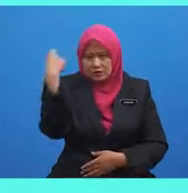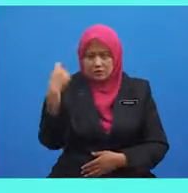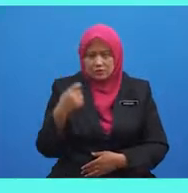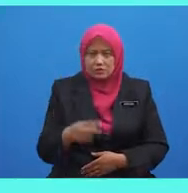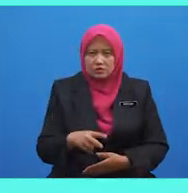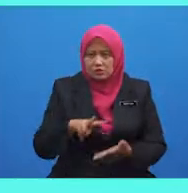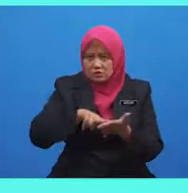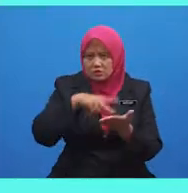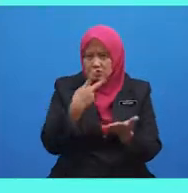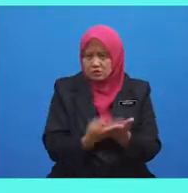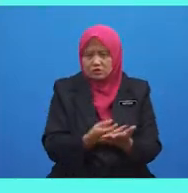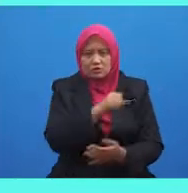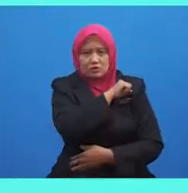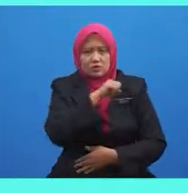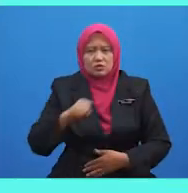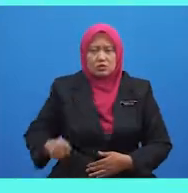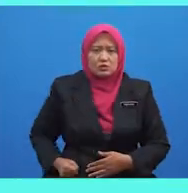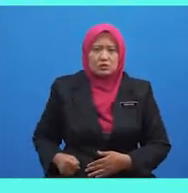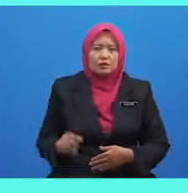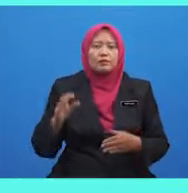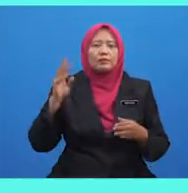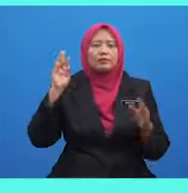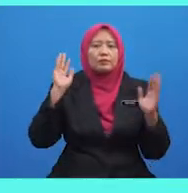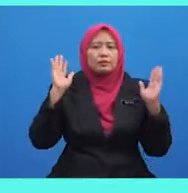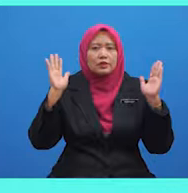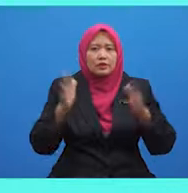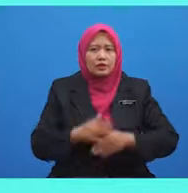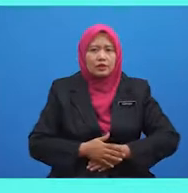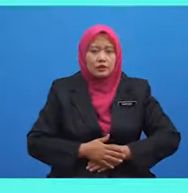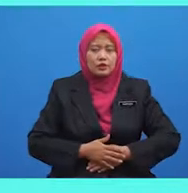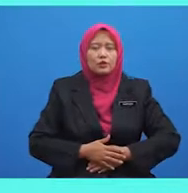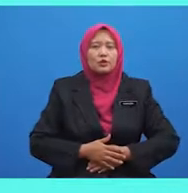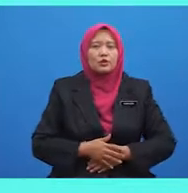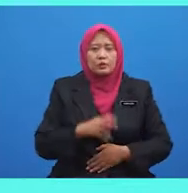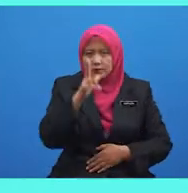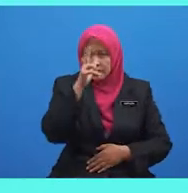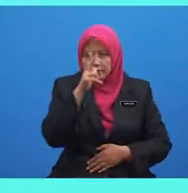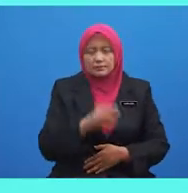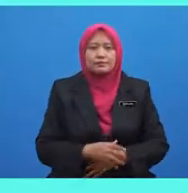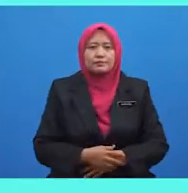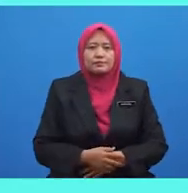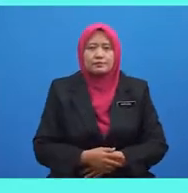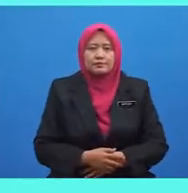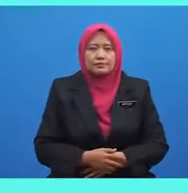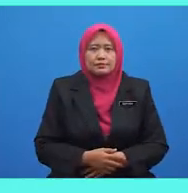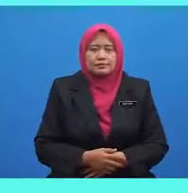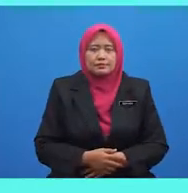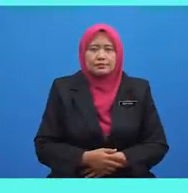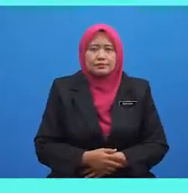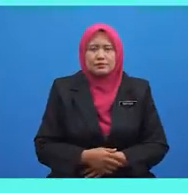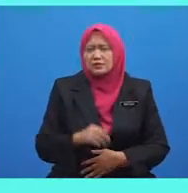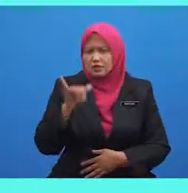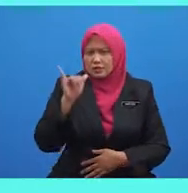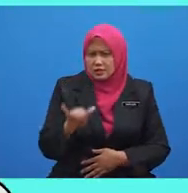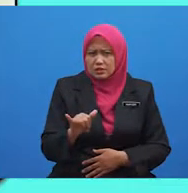Kesultanan Melayu Melaka 2 markah. Jadi apa jawapannya murid-murid? Ya, tepat